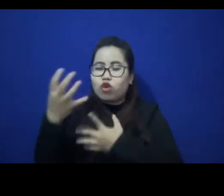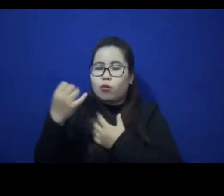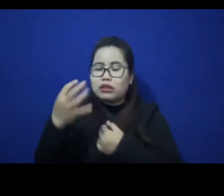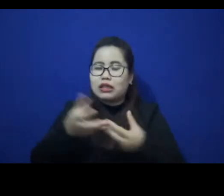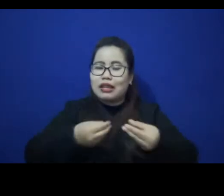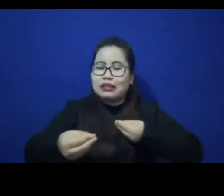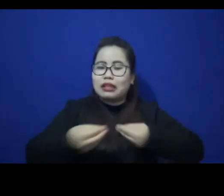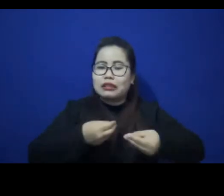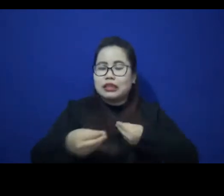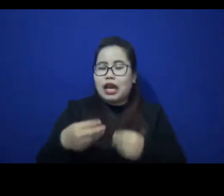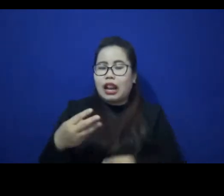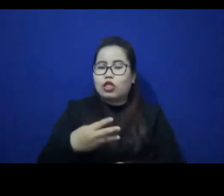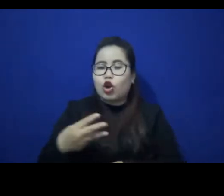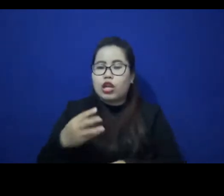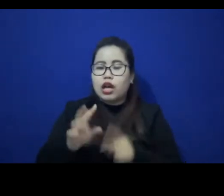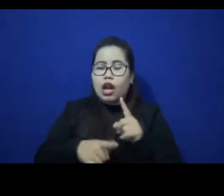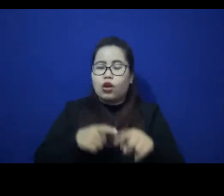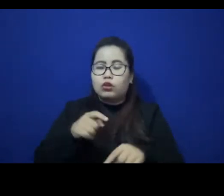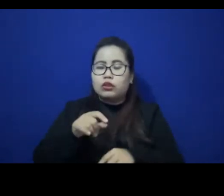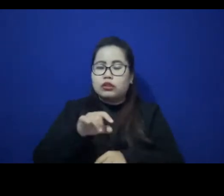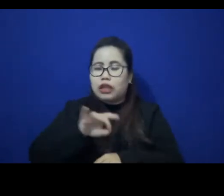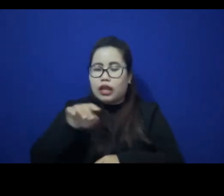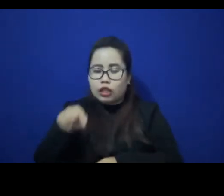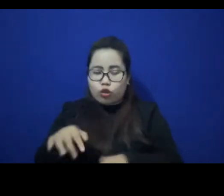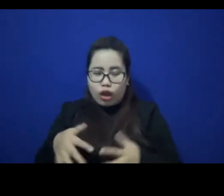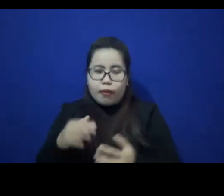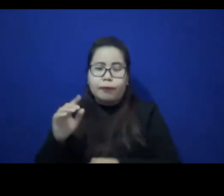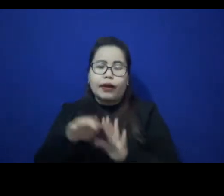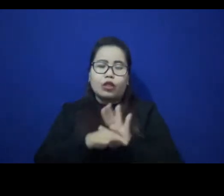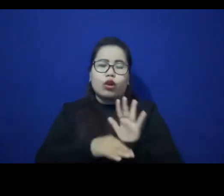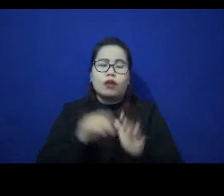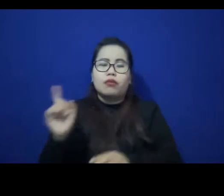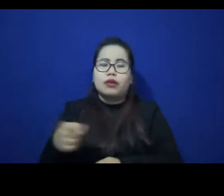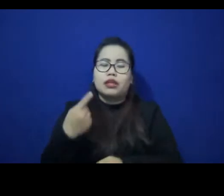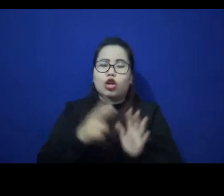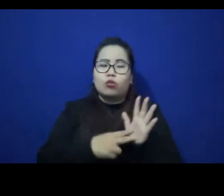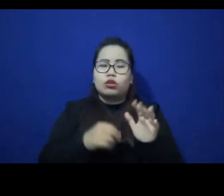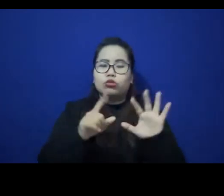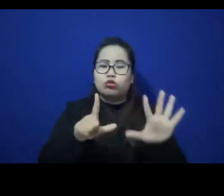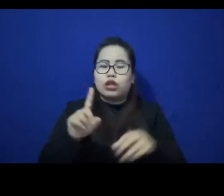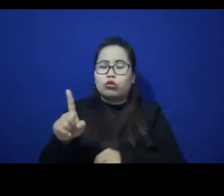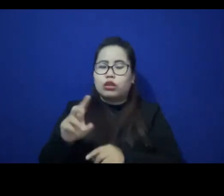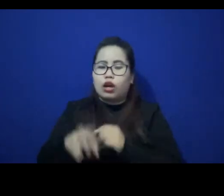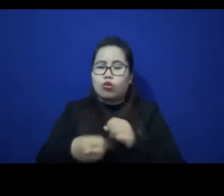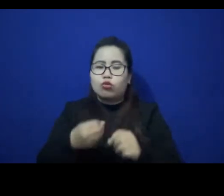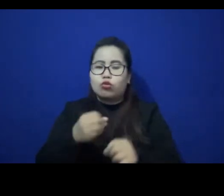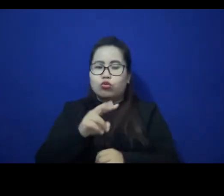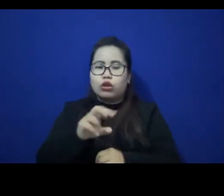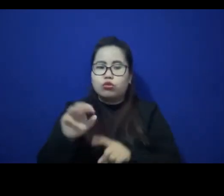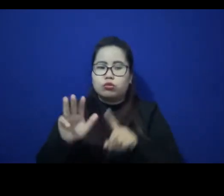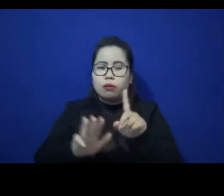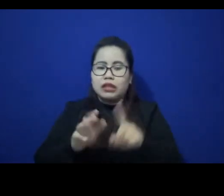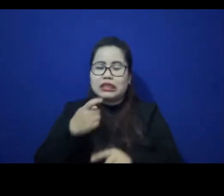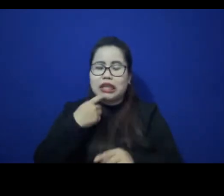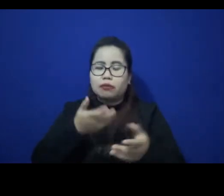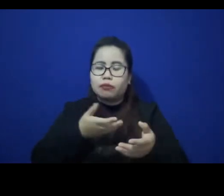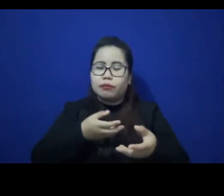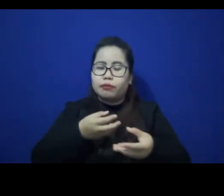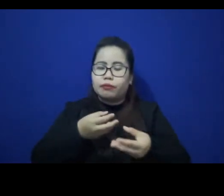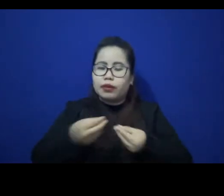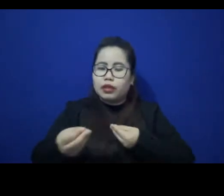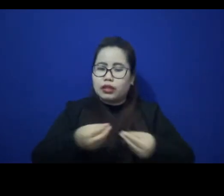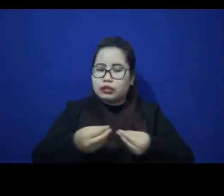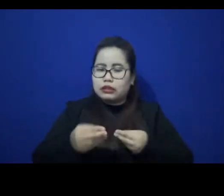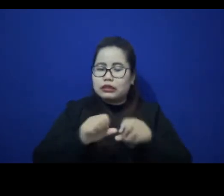dan juga Peraturan Pemerintah nomor 71 tahun 2019 tentang penyelenggaraan sistem dan transaksi elektronik